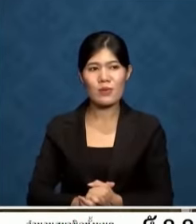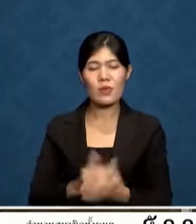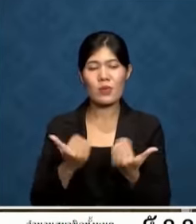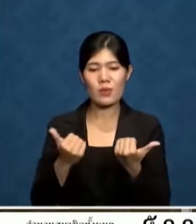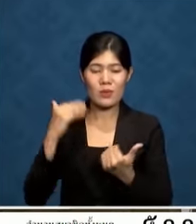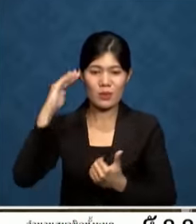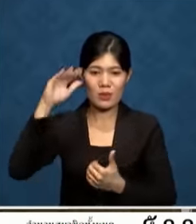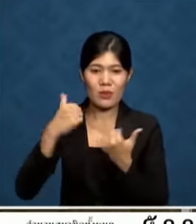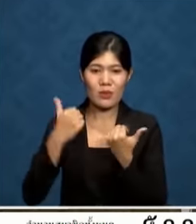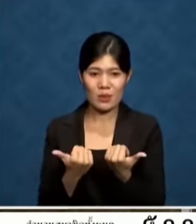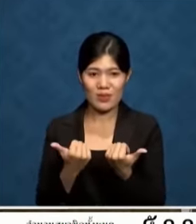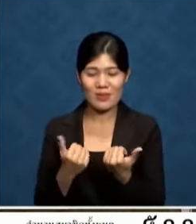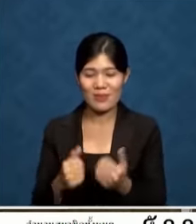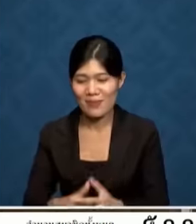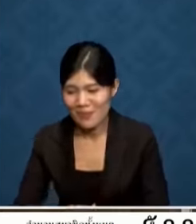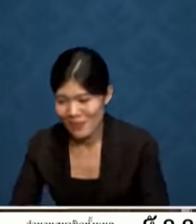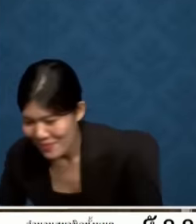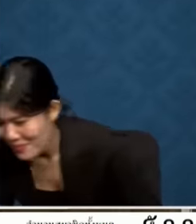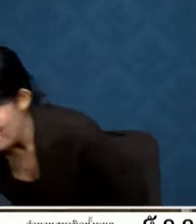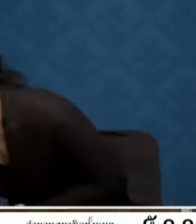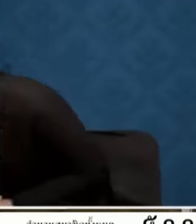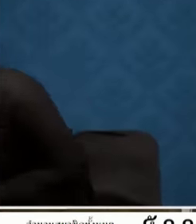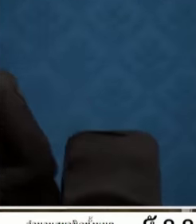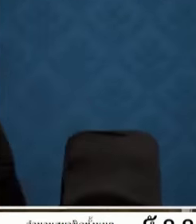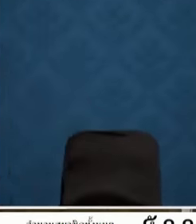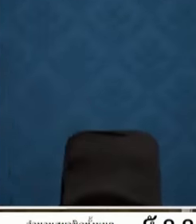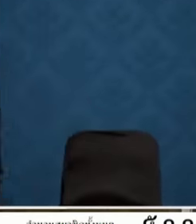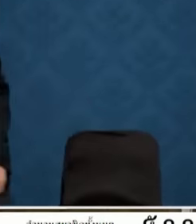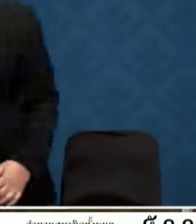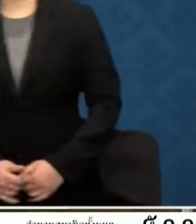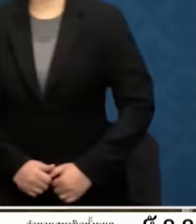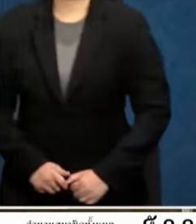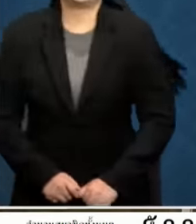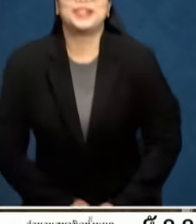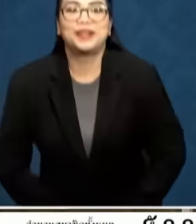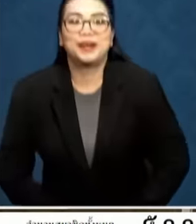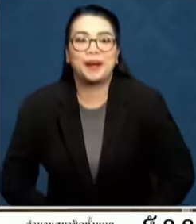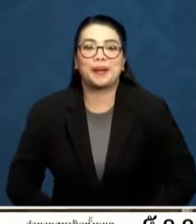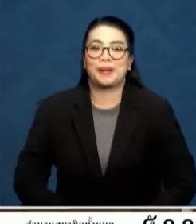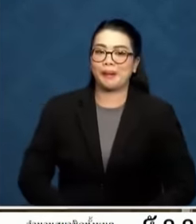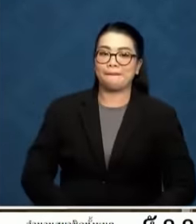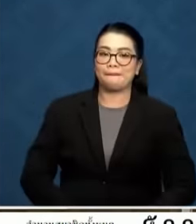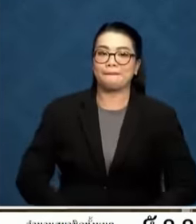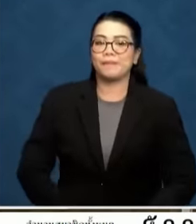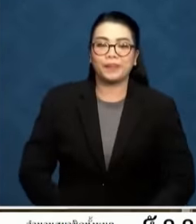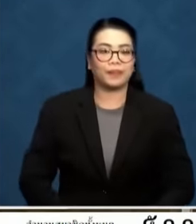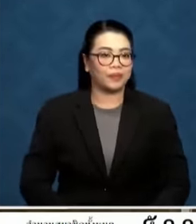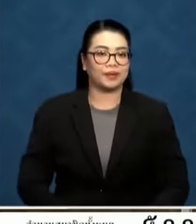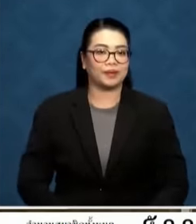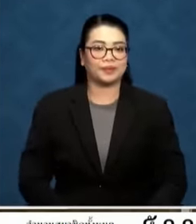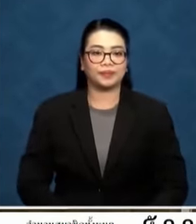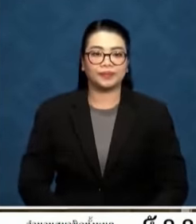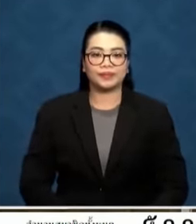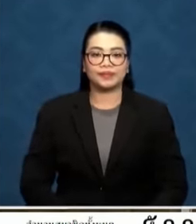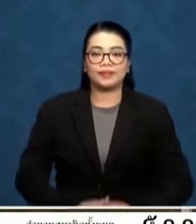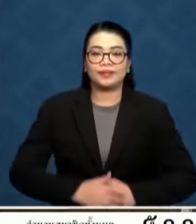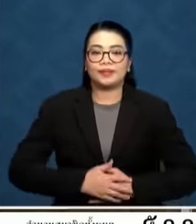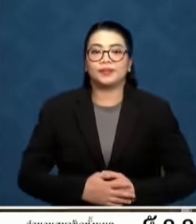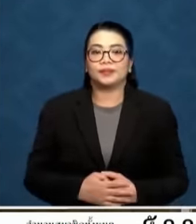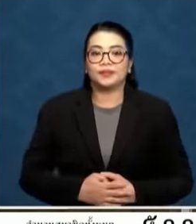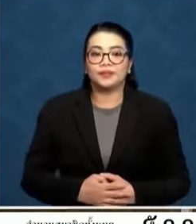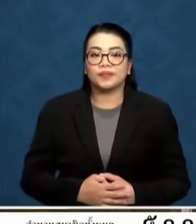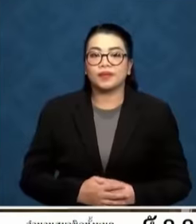วันนี้แล้วมันลามไปจนกระทั่งถึงการการเมืองระหว่างประเทศที่